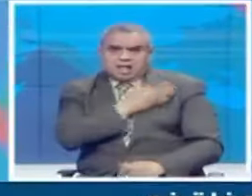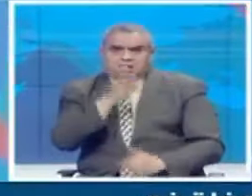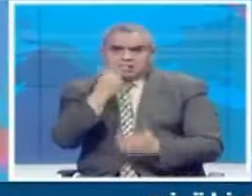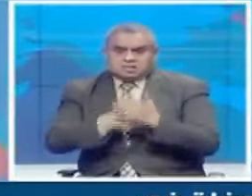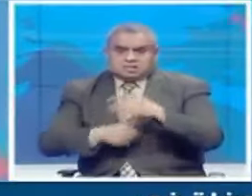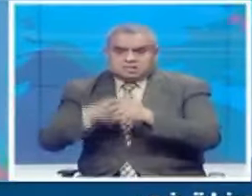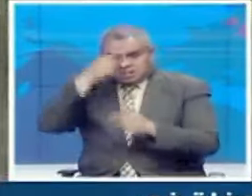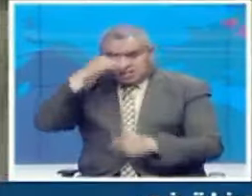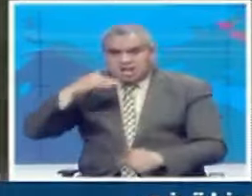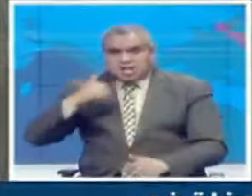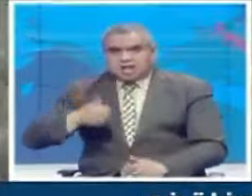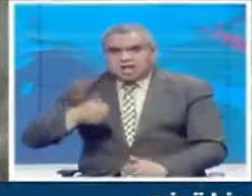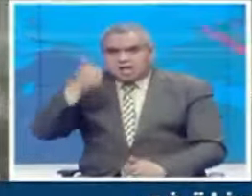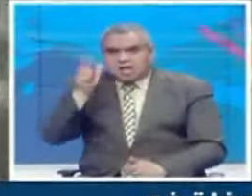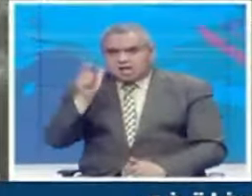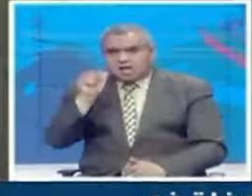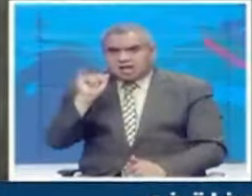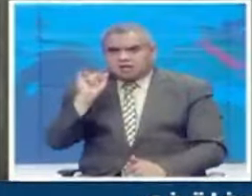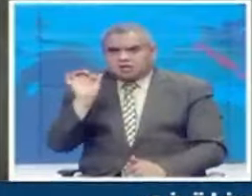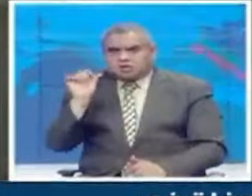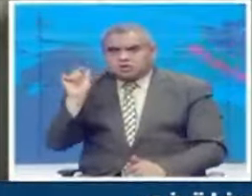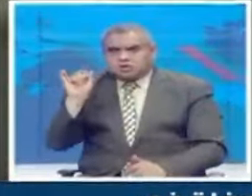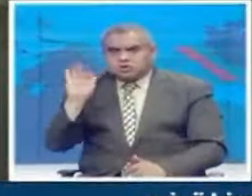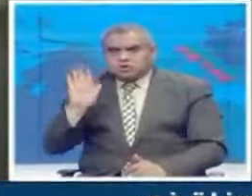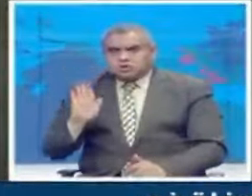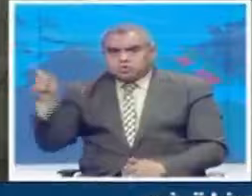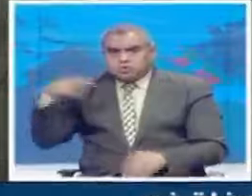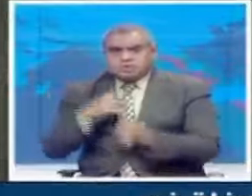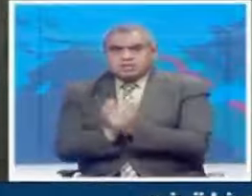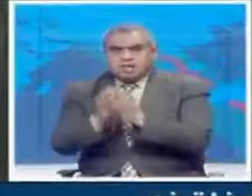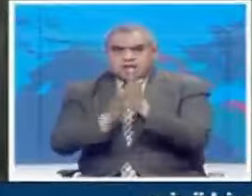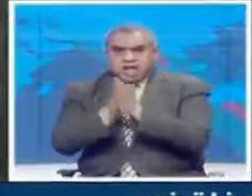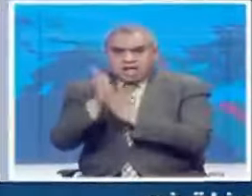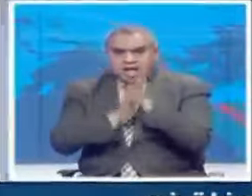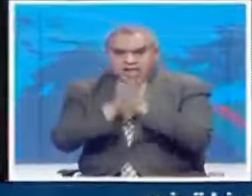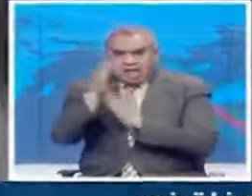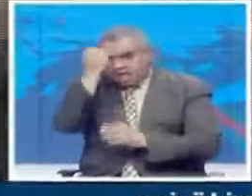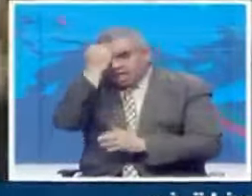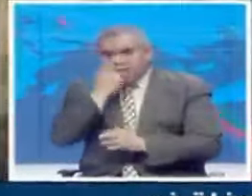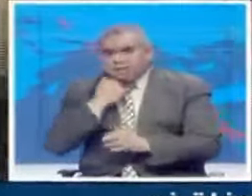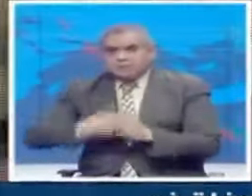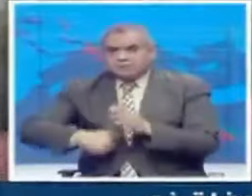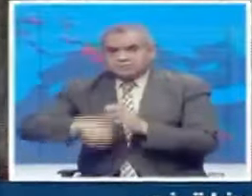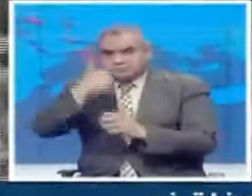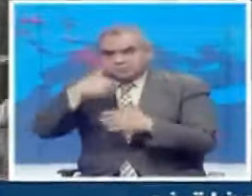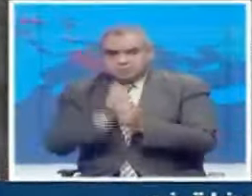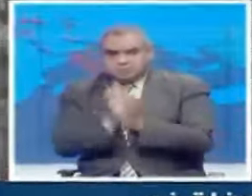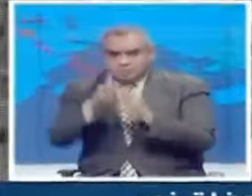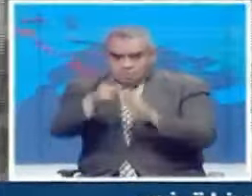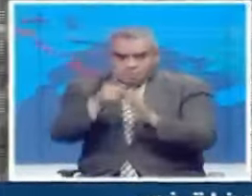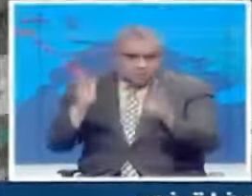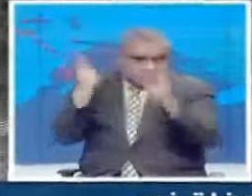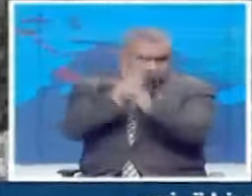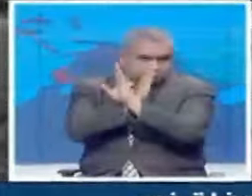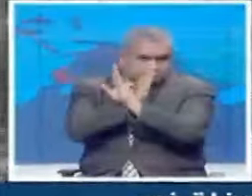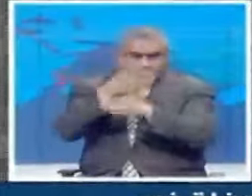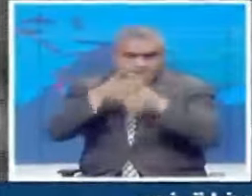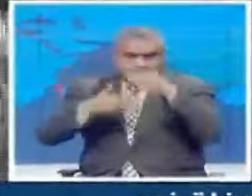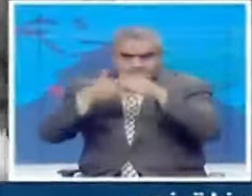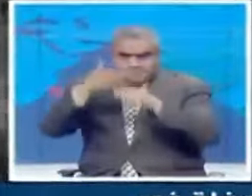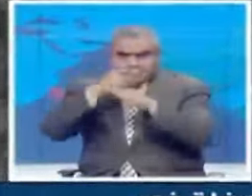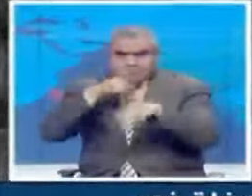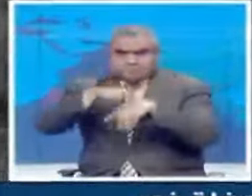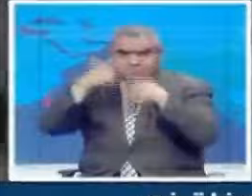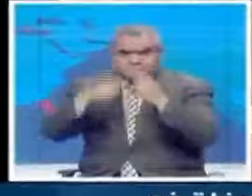محور خان يونس، حيث أعلنت حركة حماس تمكنها من استهداف قوة إسرائيلية متحصنة في منزل